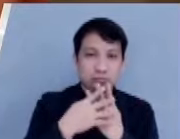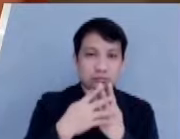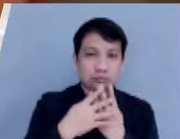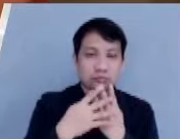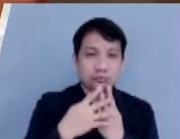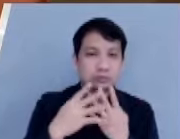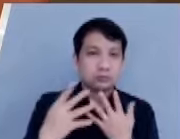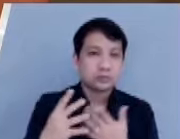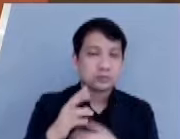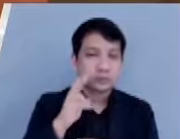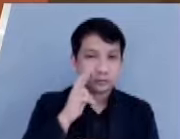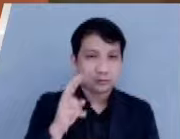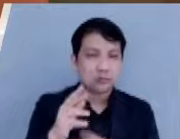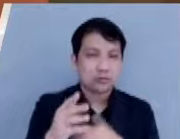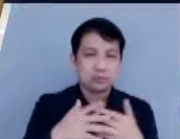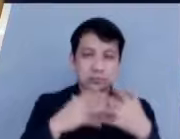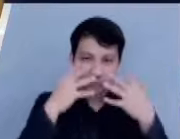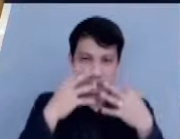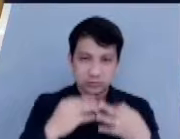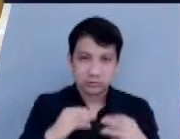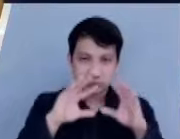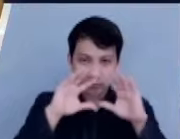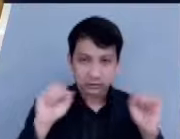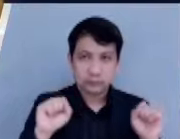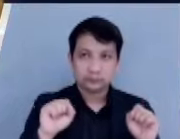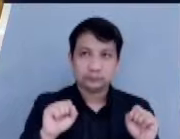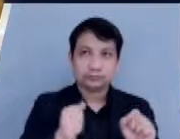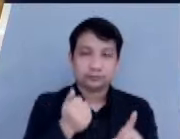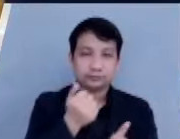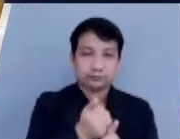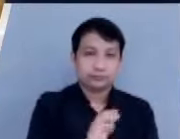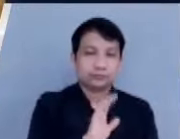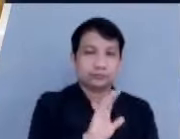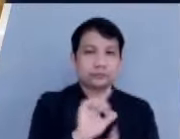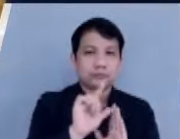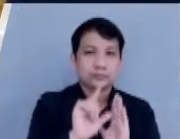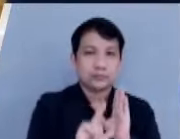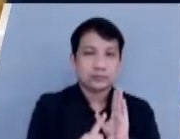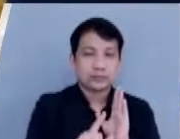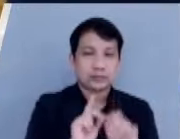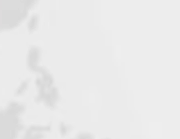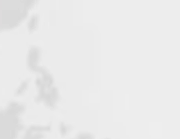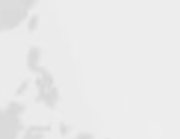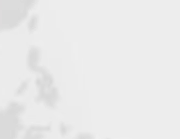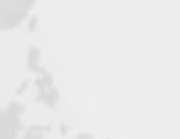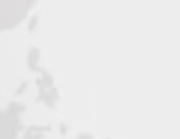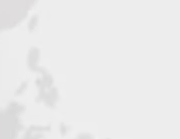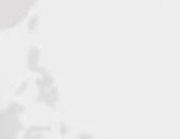Indonesia ang desisyon ni Marcos na ipatupad ang batas ng Pilipinas.